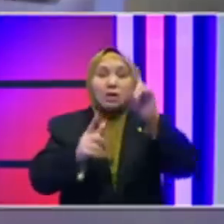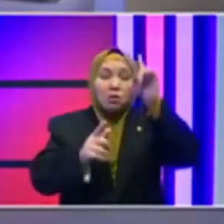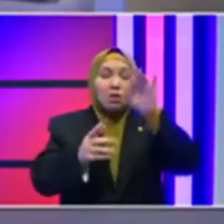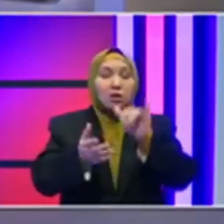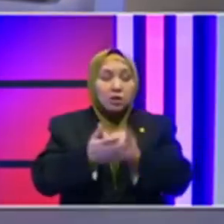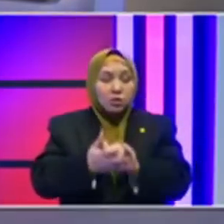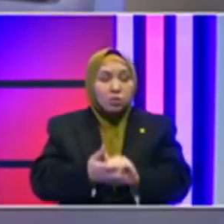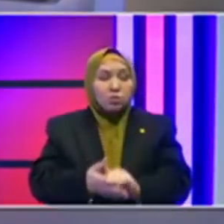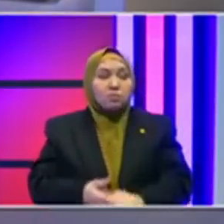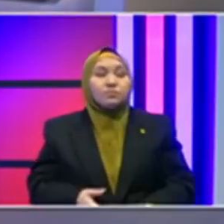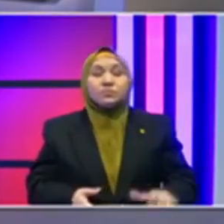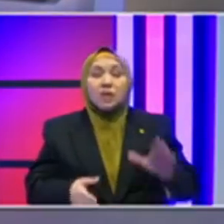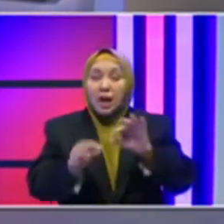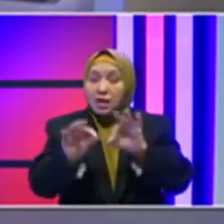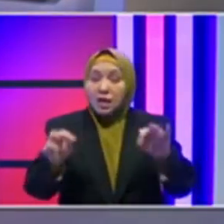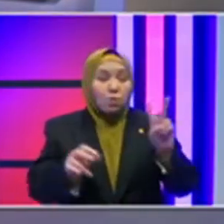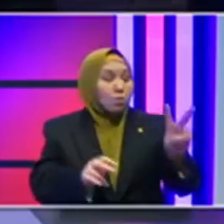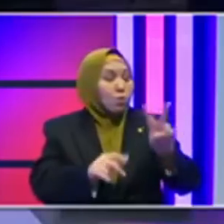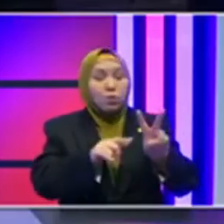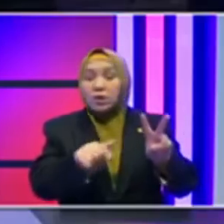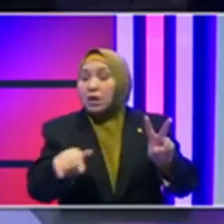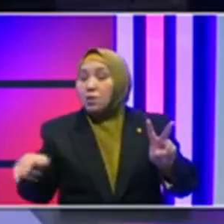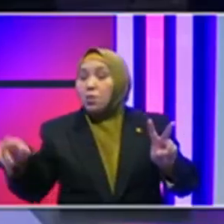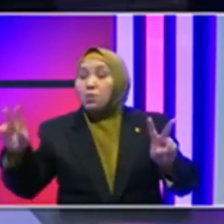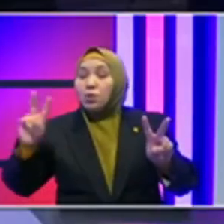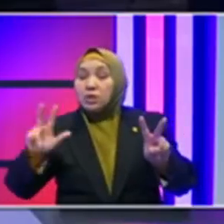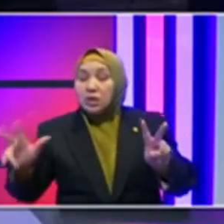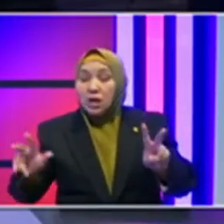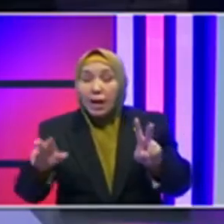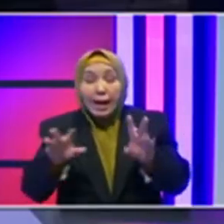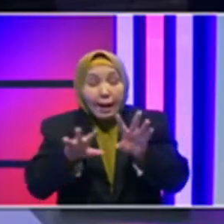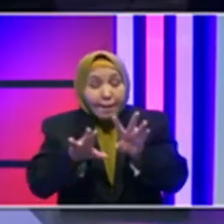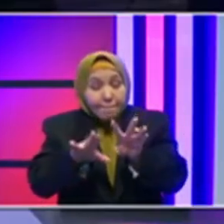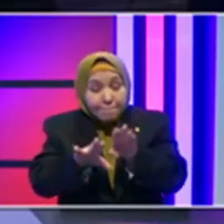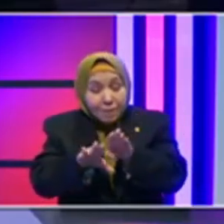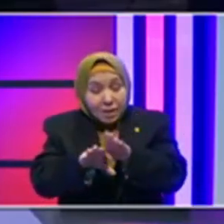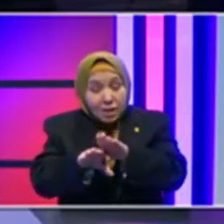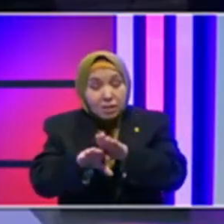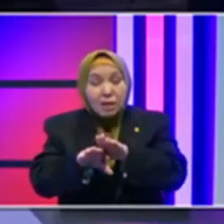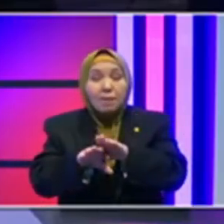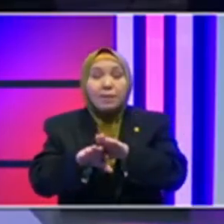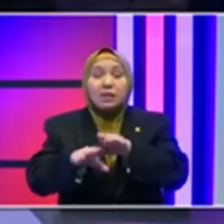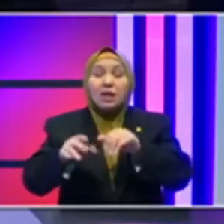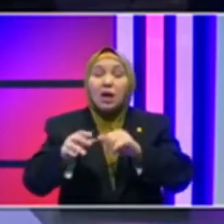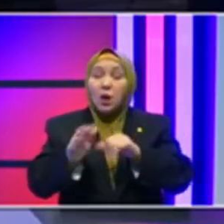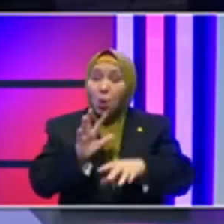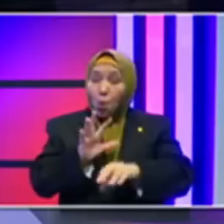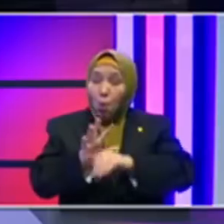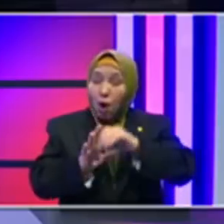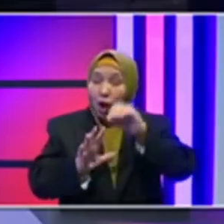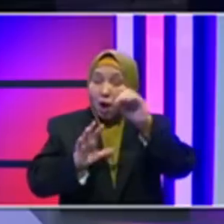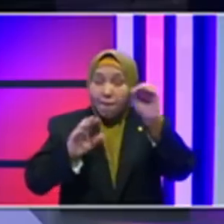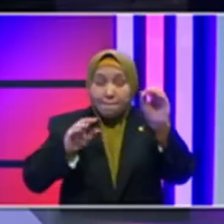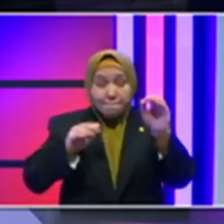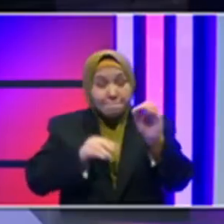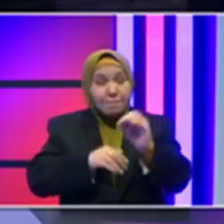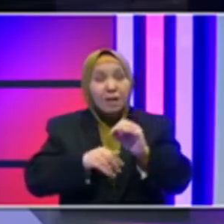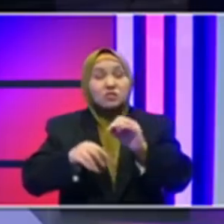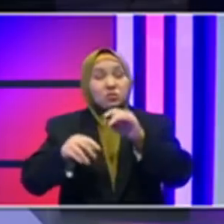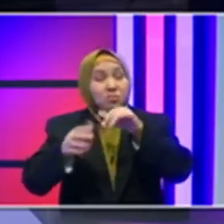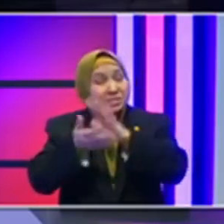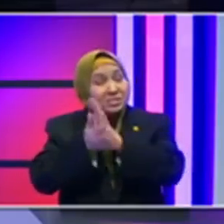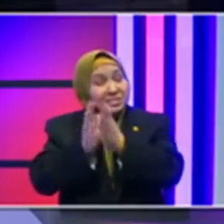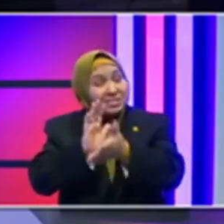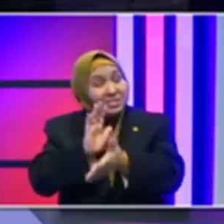ayat 22 dan 23 dan kepitlah tanganmu ke ketiakmu dan saya akan keluar cahaya putih yang tidak cacat sebagai mukjizat